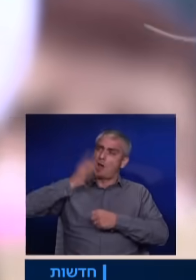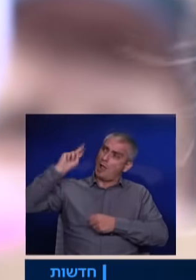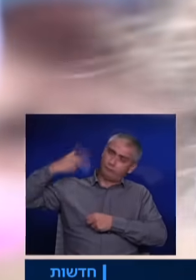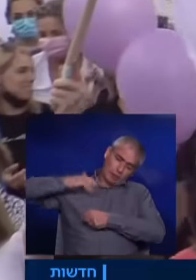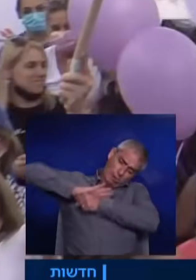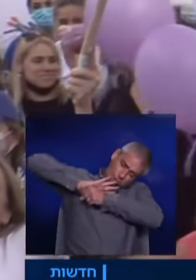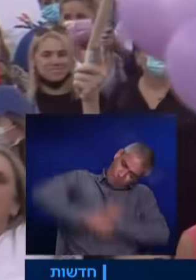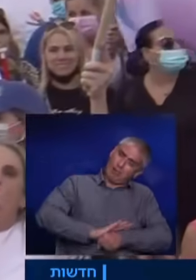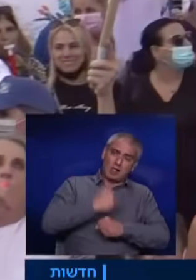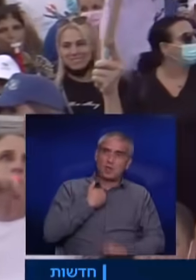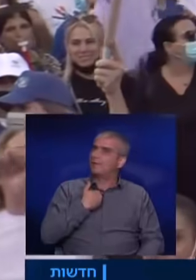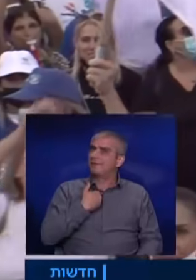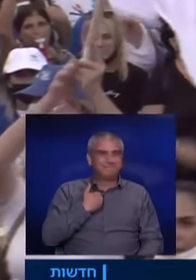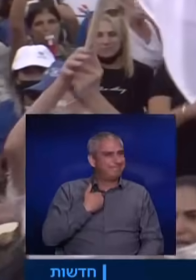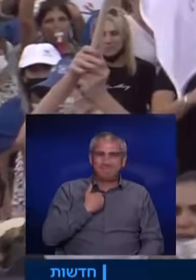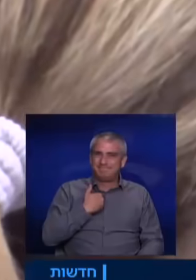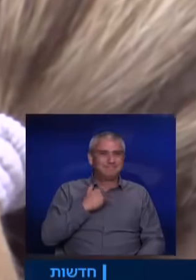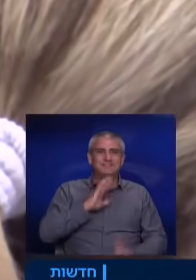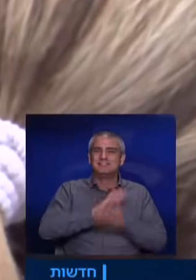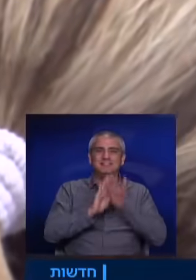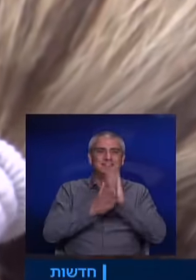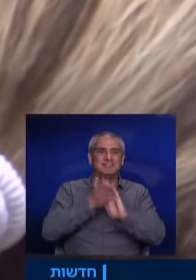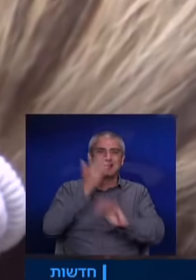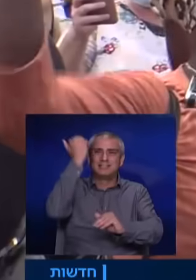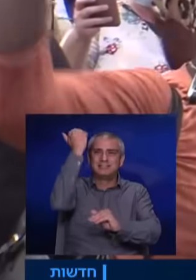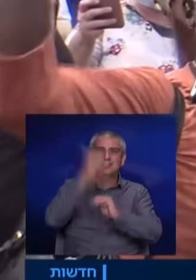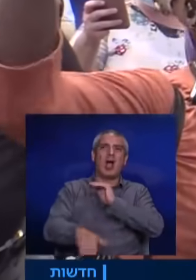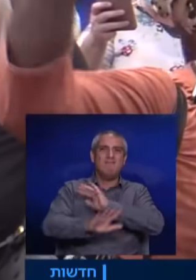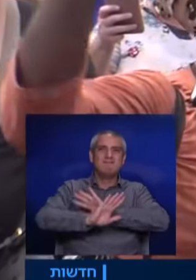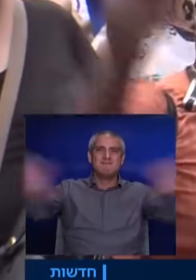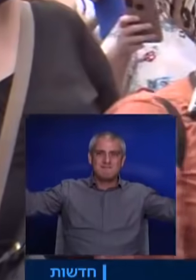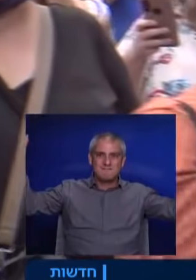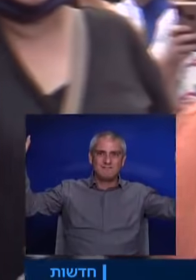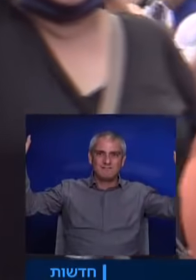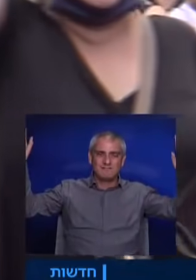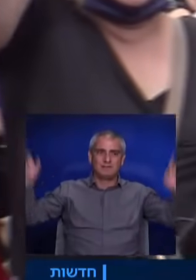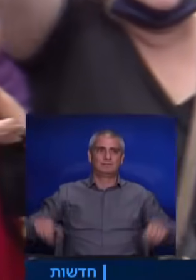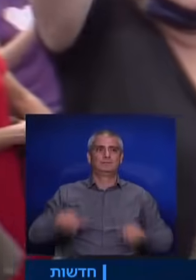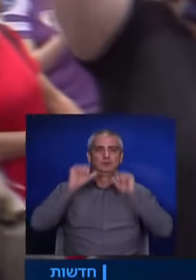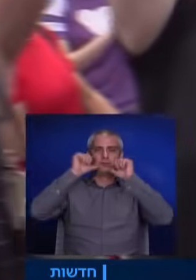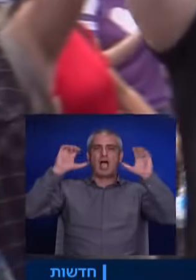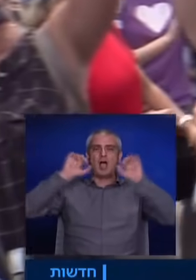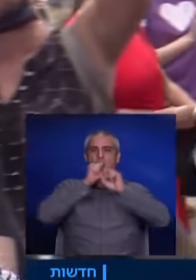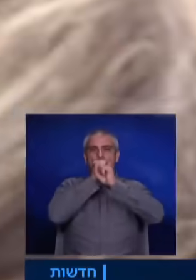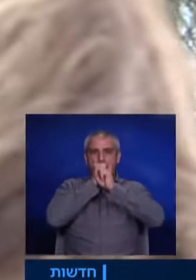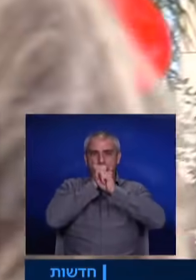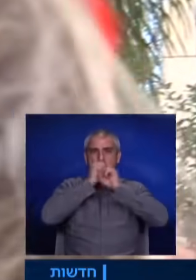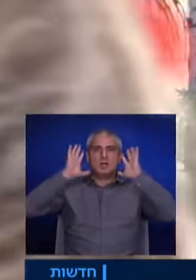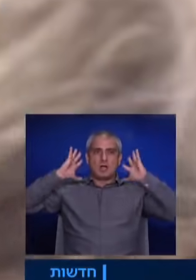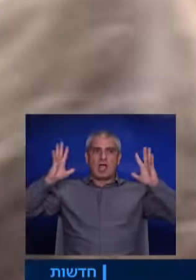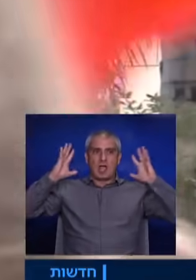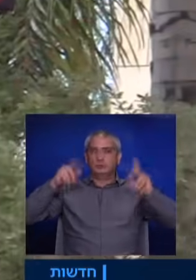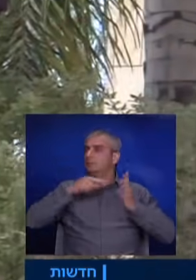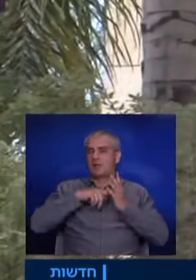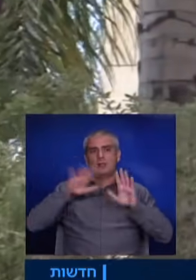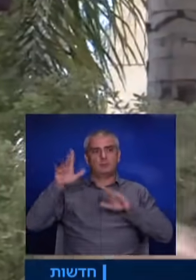על הראש! אבל הסיפור הזה נגמר! לטענת ראשי המחאה, השביתה מגיעה על רקע סירוב